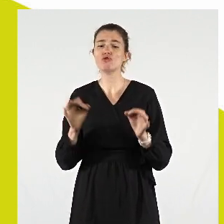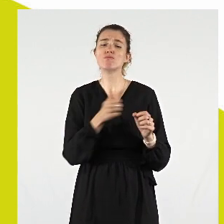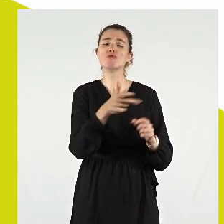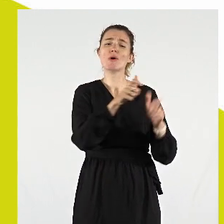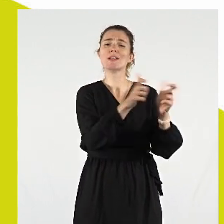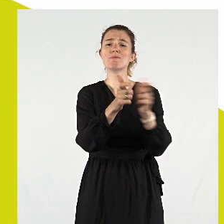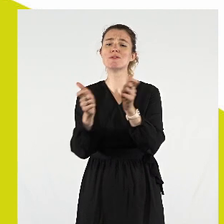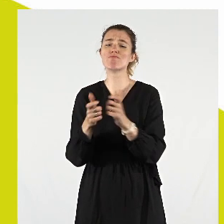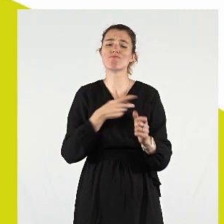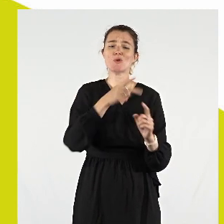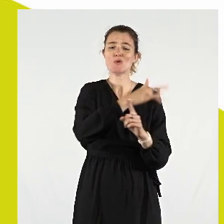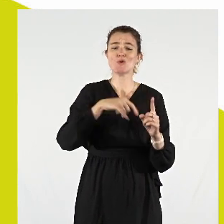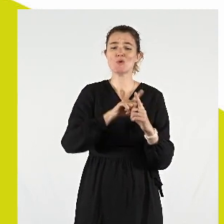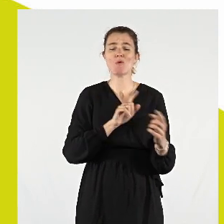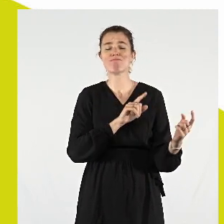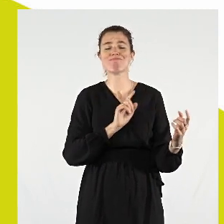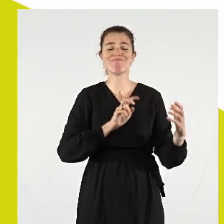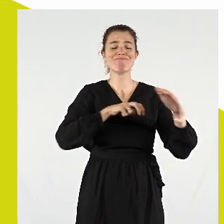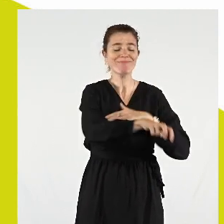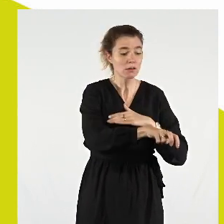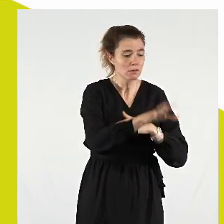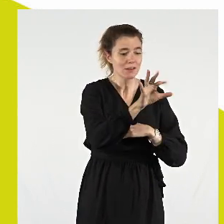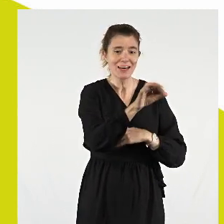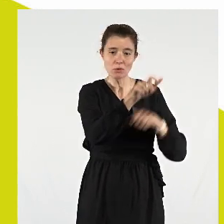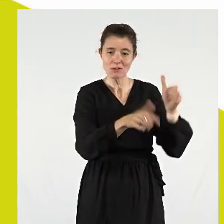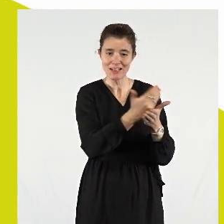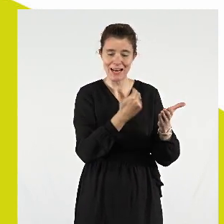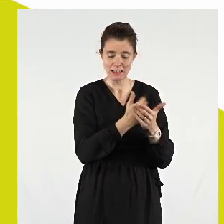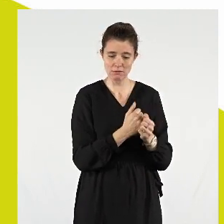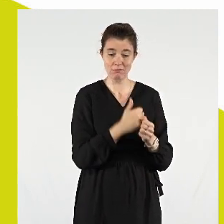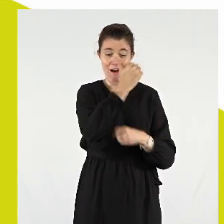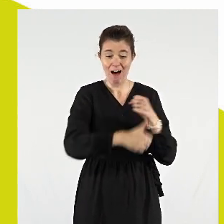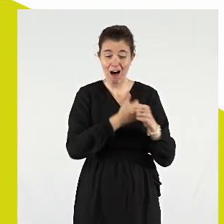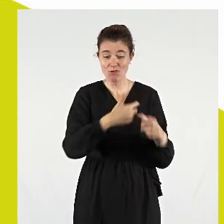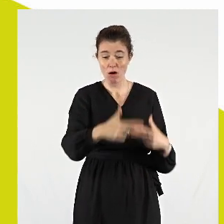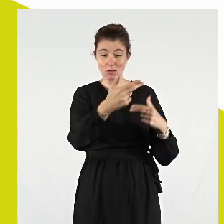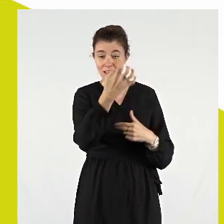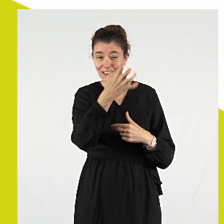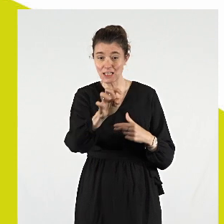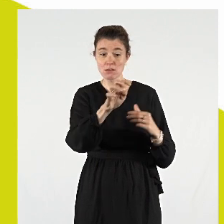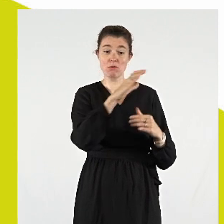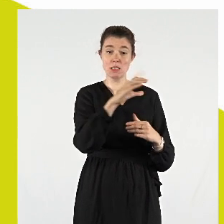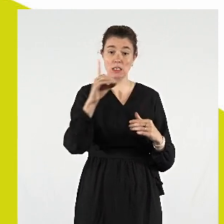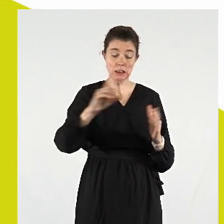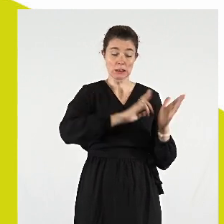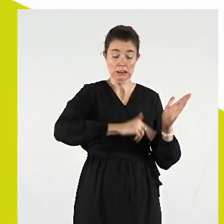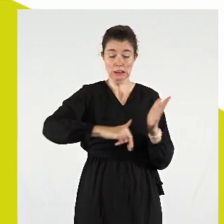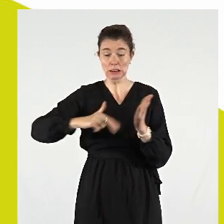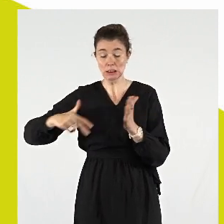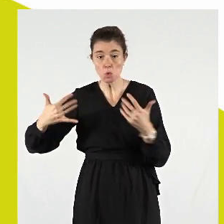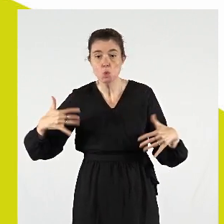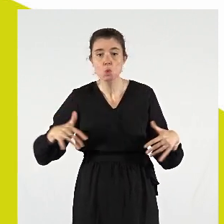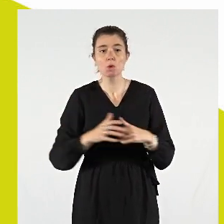à peu près 50 salariés dans lesquels on signe 400 CDD par an. Autant dire que les